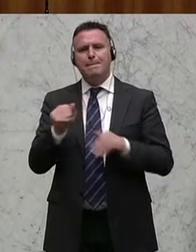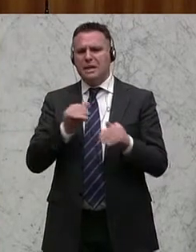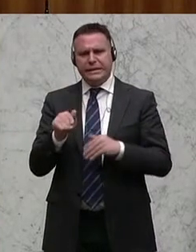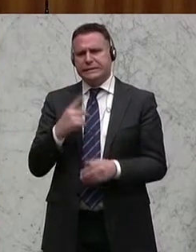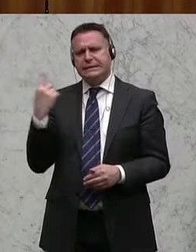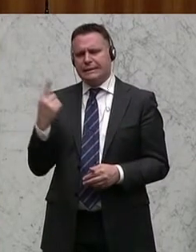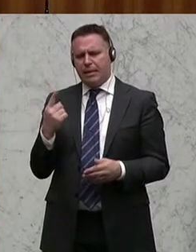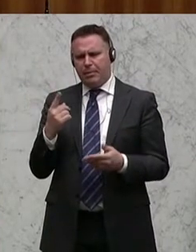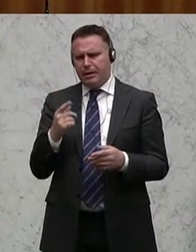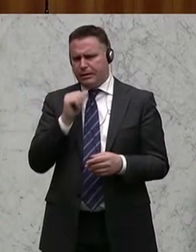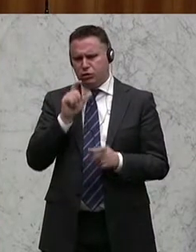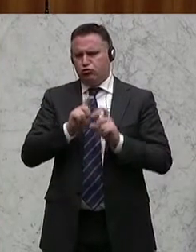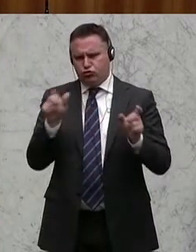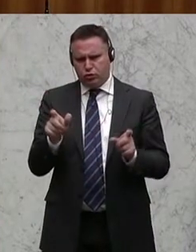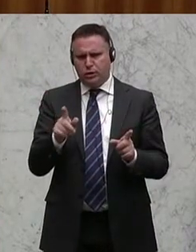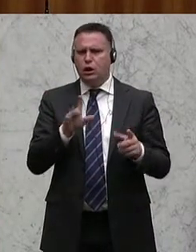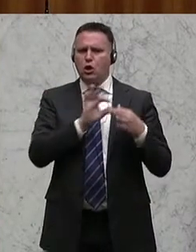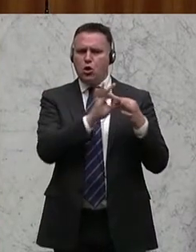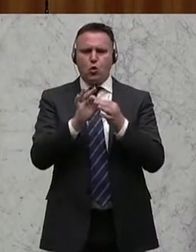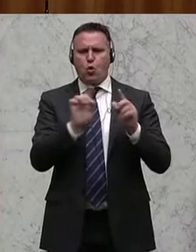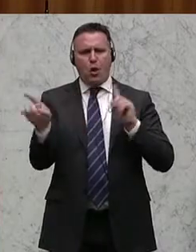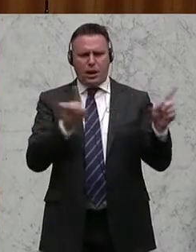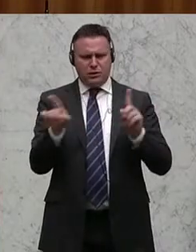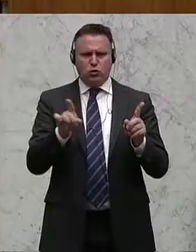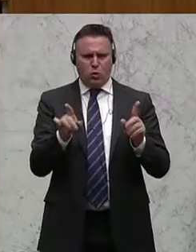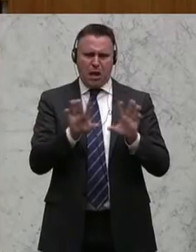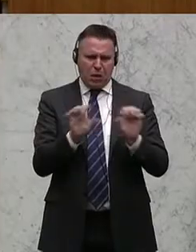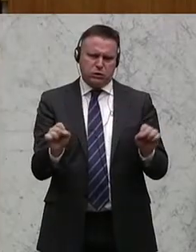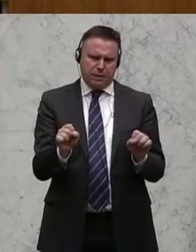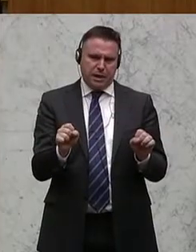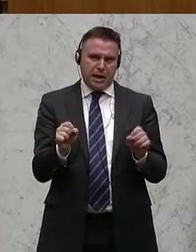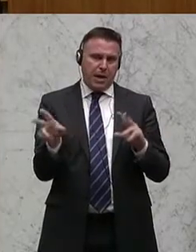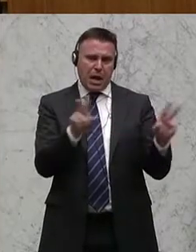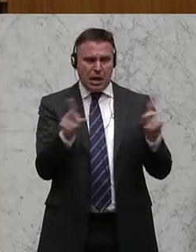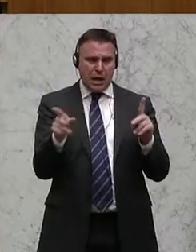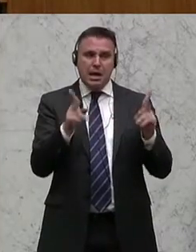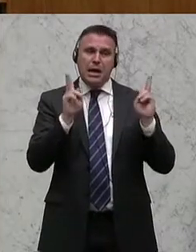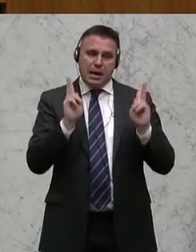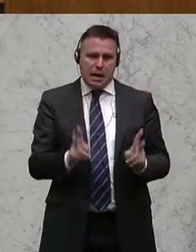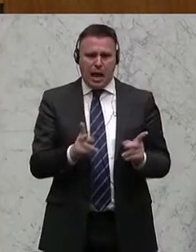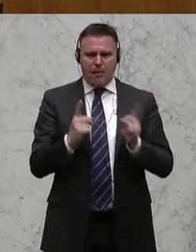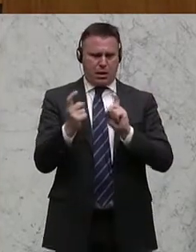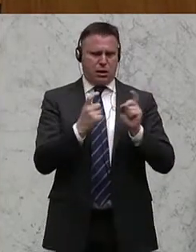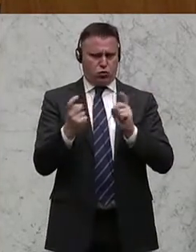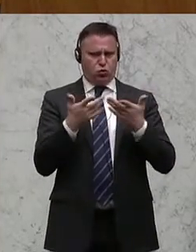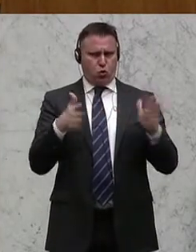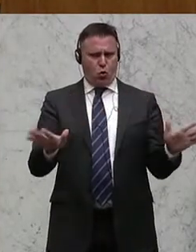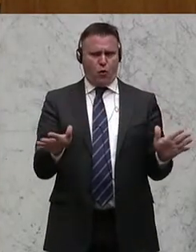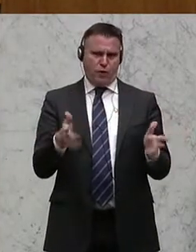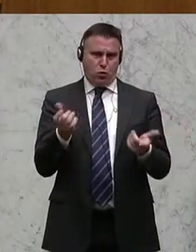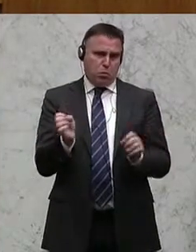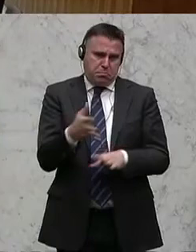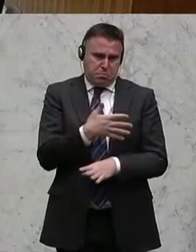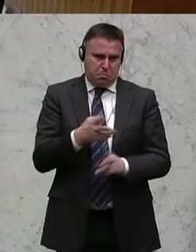allein. Es gibt hier koalitionsinterne Absprachen, aber alle Absprachen, glaube ich, kann man zur Diskussion stellen und kann über den Haufen